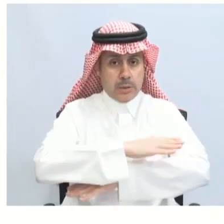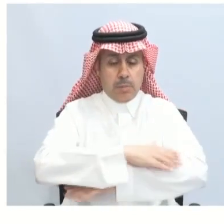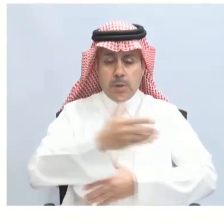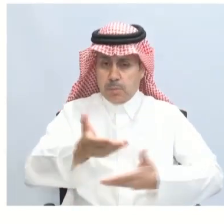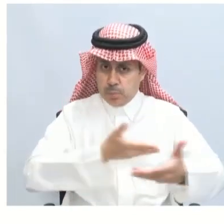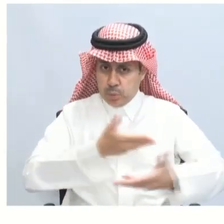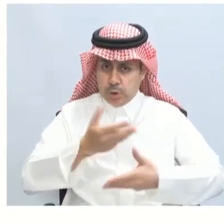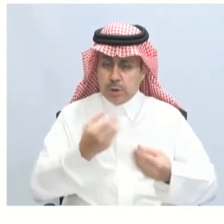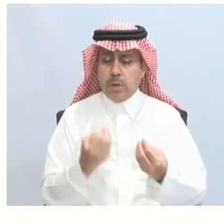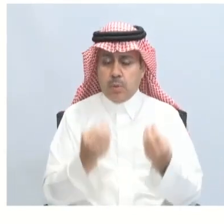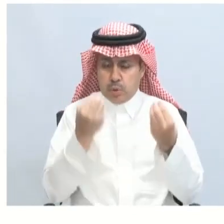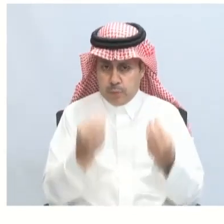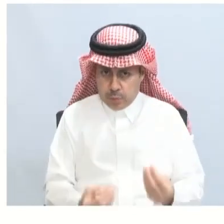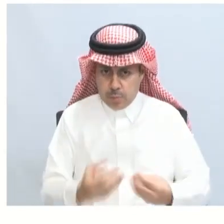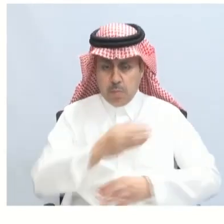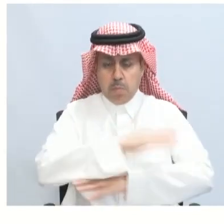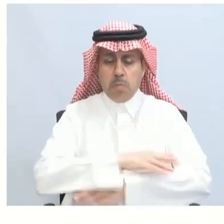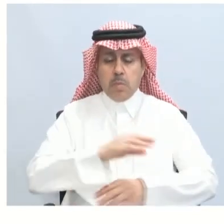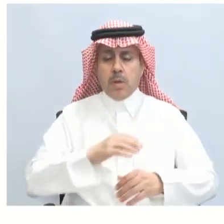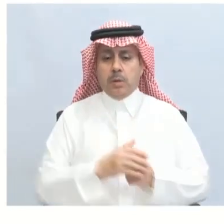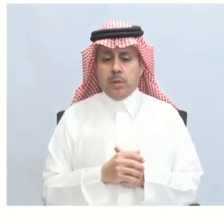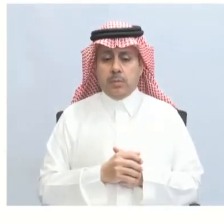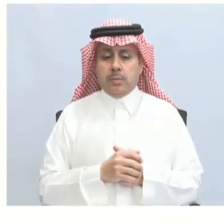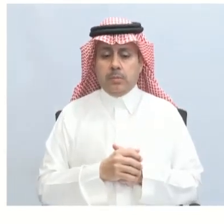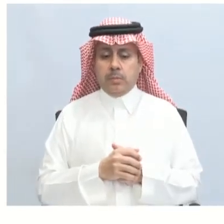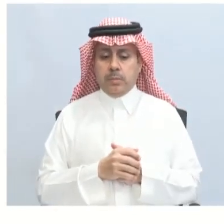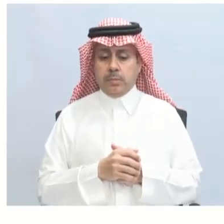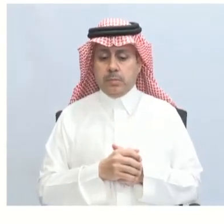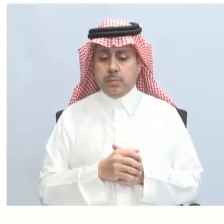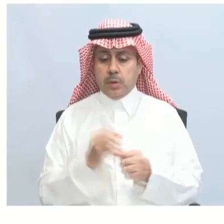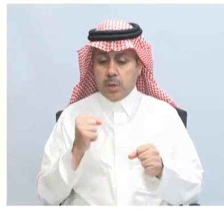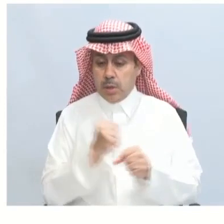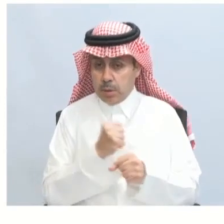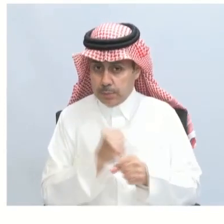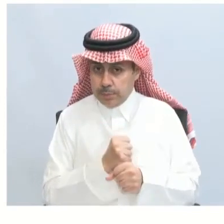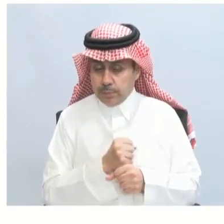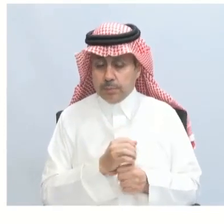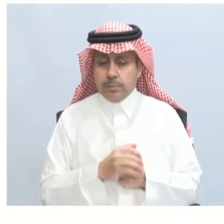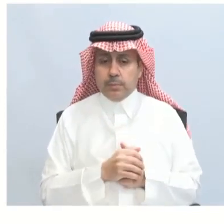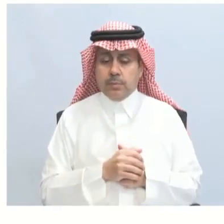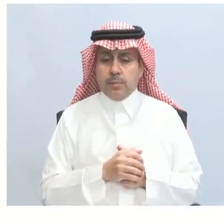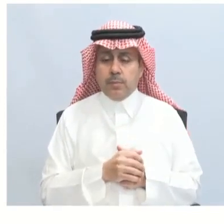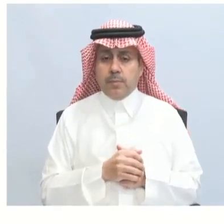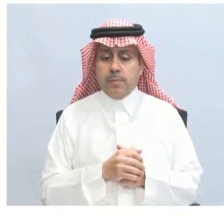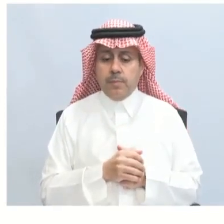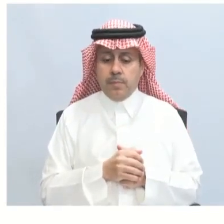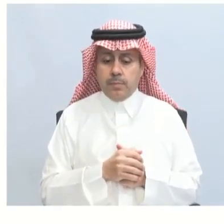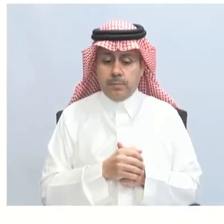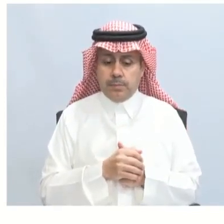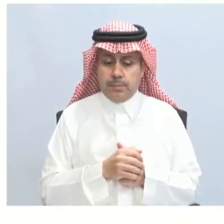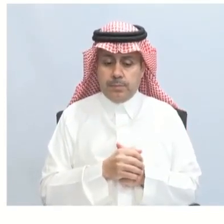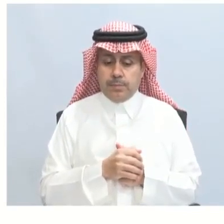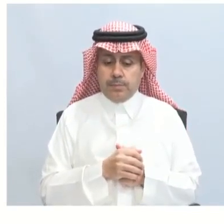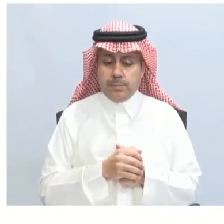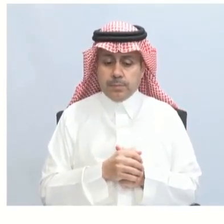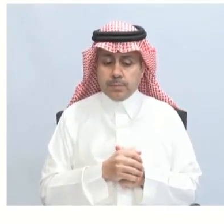المجادله ان يبدا المتجاهل بتقرير القواعد المتفق عليها لتكون اساسا لمناقشه باقي المسائل التي